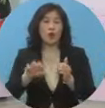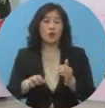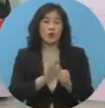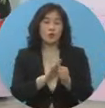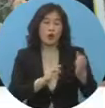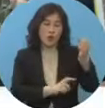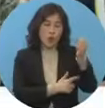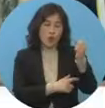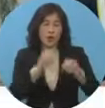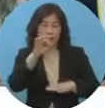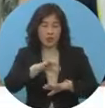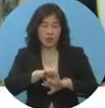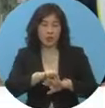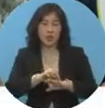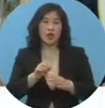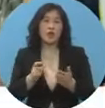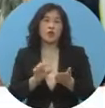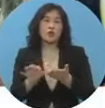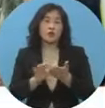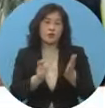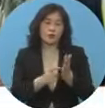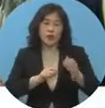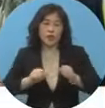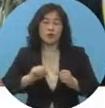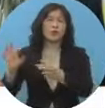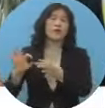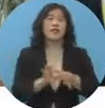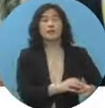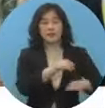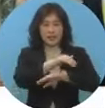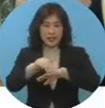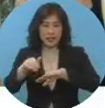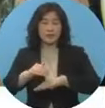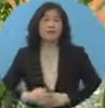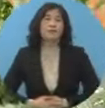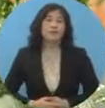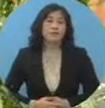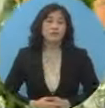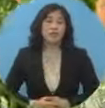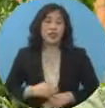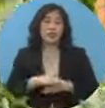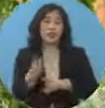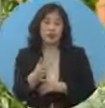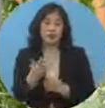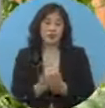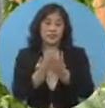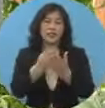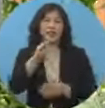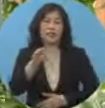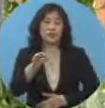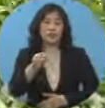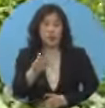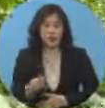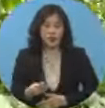돼지고기 소비촉진 캠페인 등도 계속 이어갈 계획입니다 너무 천 진흥 기금 운영 자금 융자